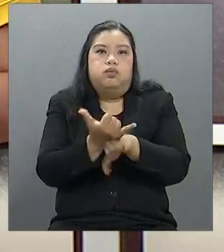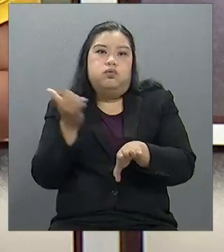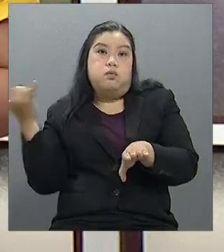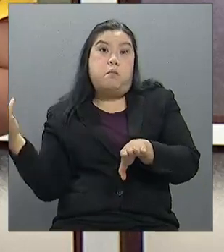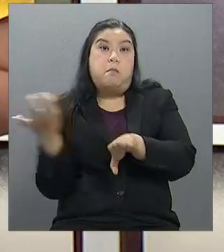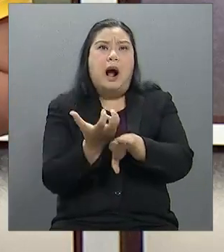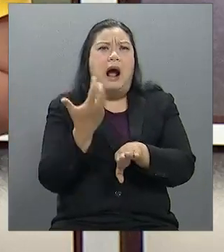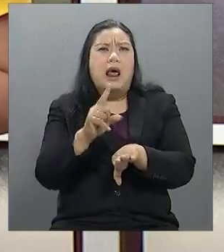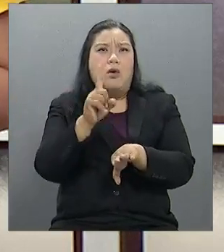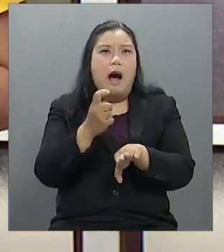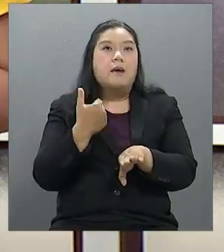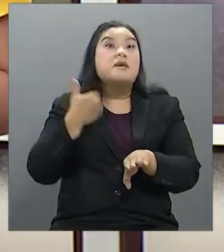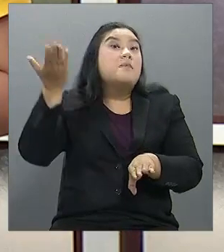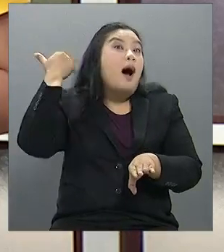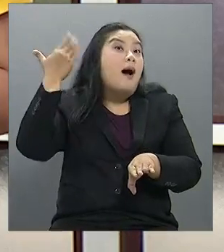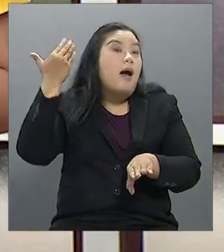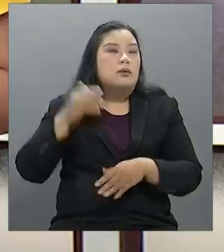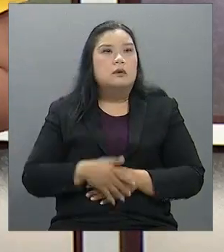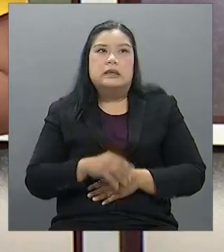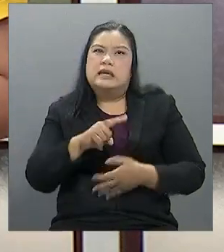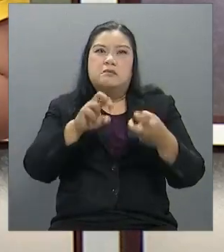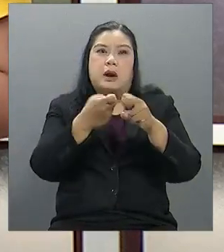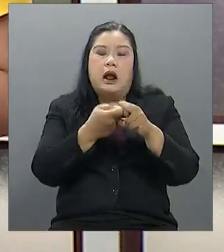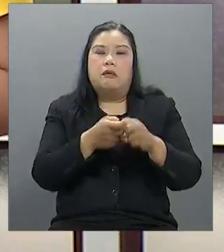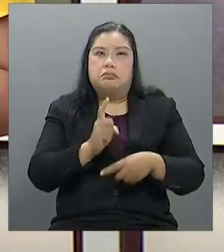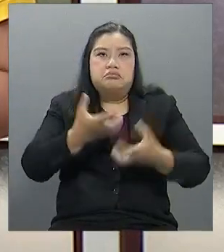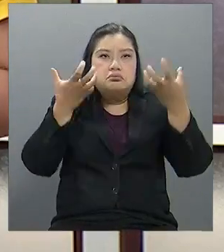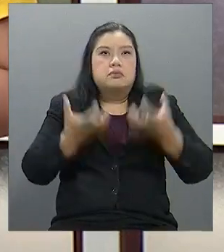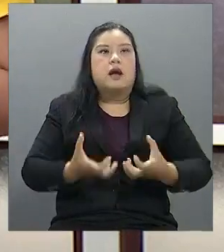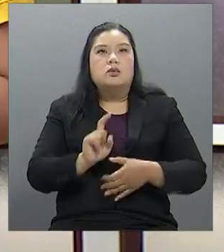คะดังนั้นเรื่องนี้ก็ไม่ใช่เรื่องเล็กๆ เลยนะคะต้องตามจับผู้ก่อ